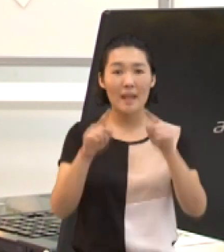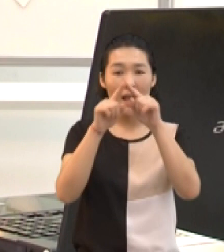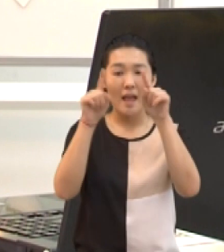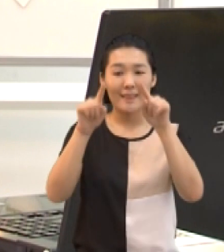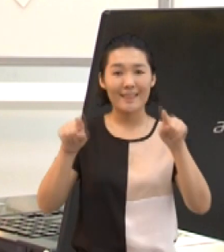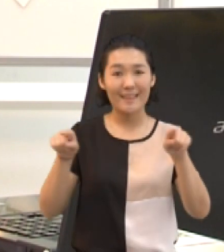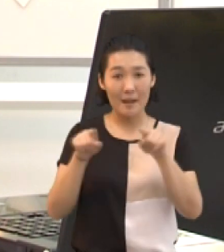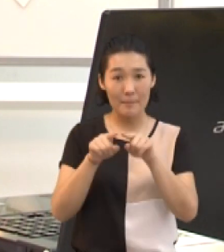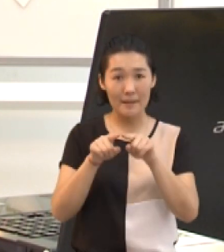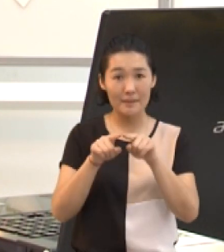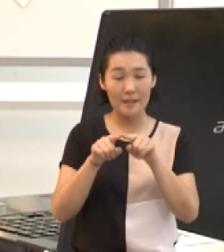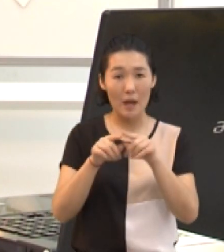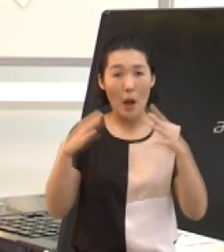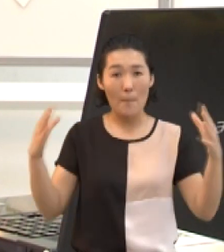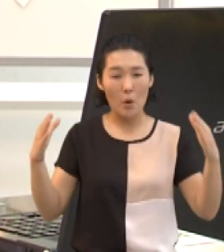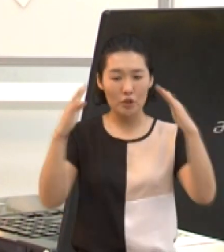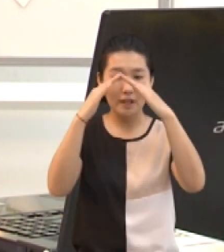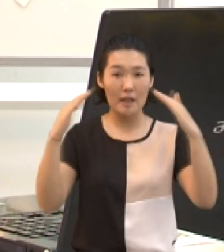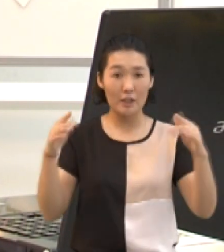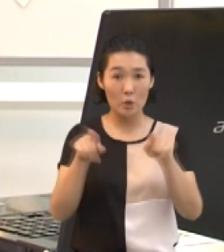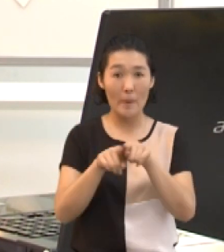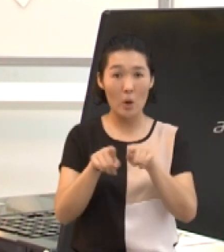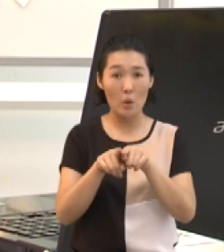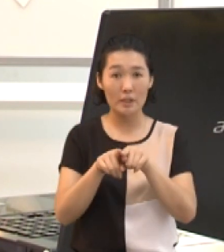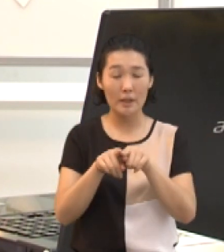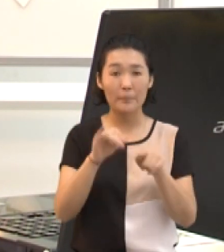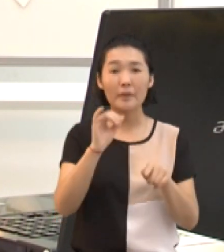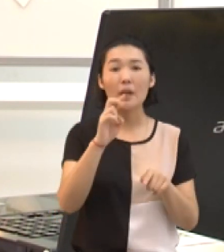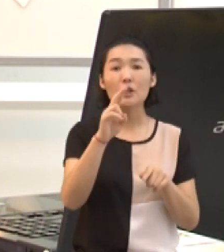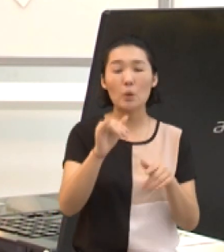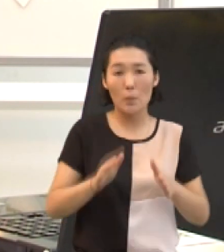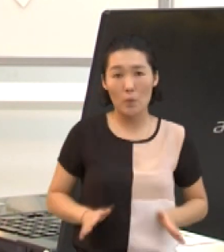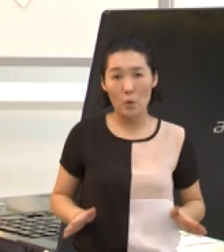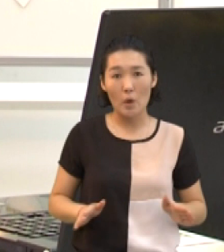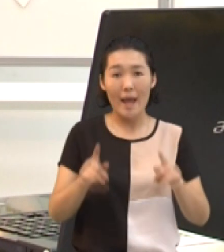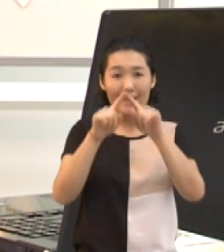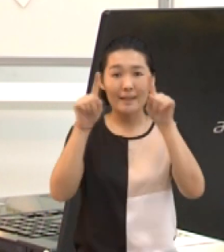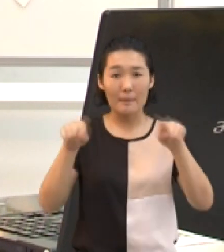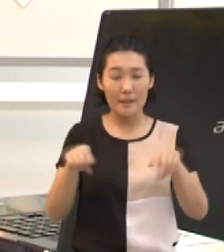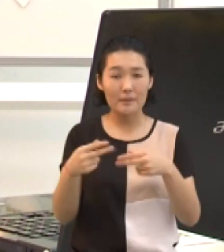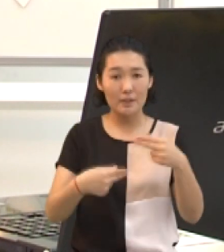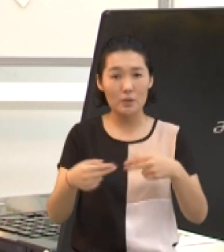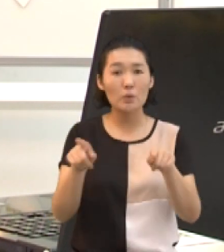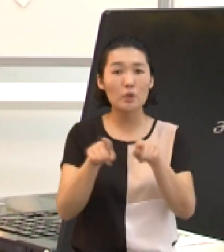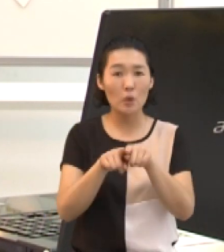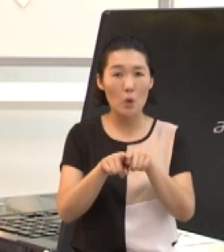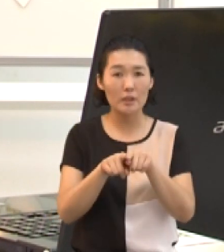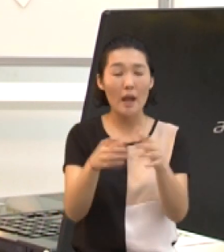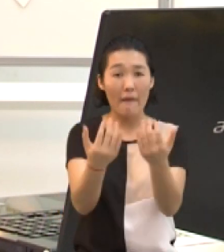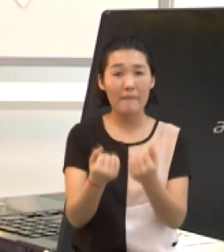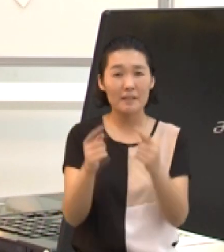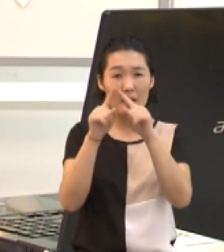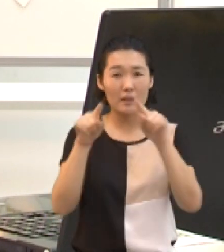Трапеции больше на крышу похожи. Юбку трапеции рисуют тоже.